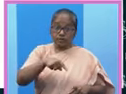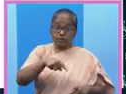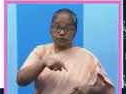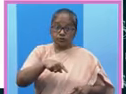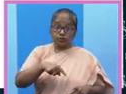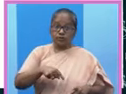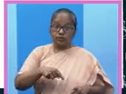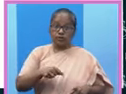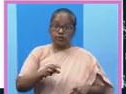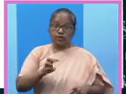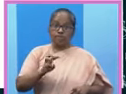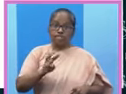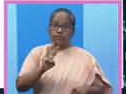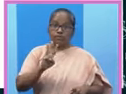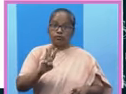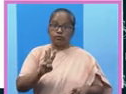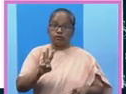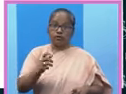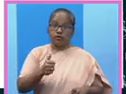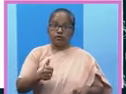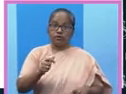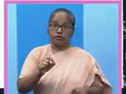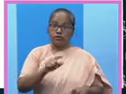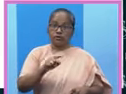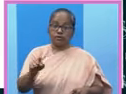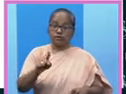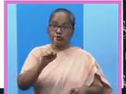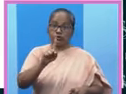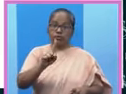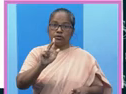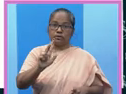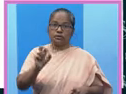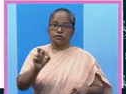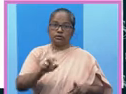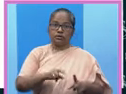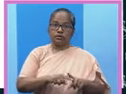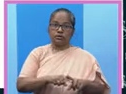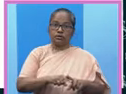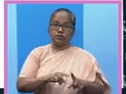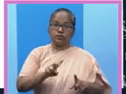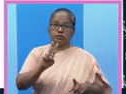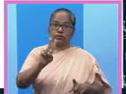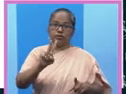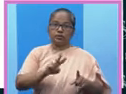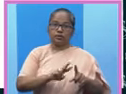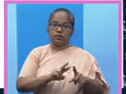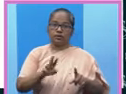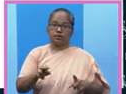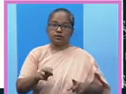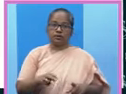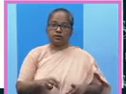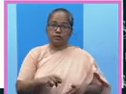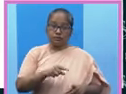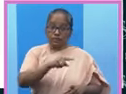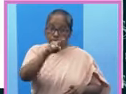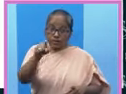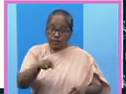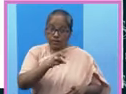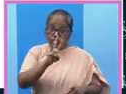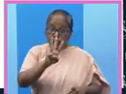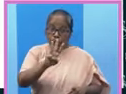தானே. ஸோ 360க்கு 180 என்றால் 2πr, அந்த சுற்றளவுக்கு என்ன, அதுதான் இது வில்லி நீளம். இப்போ இங்கே பாருங்கள், மூணு